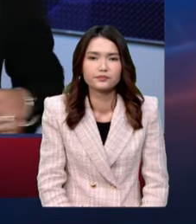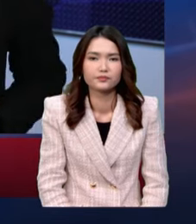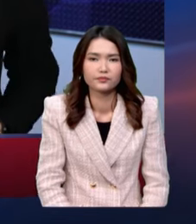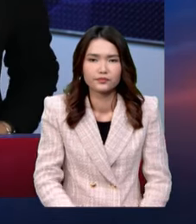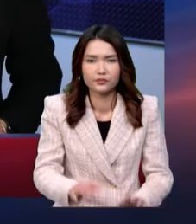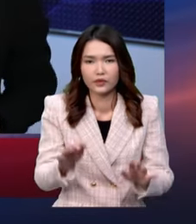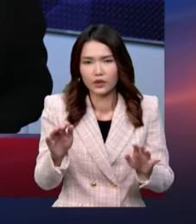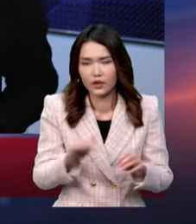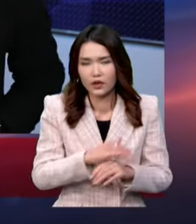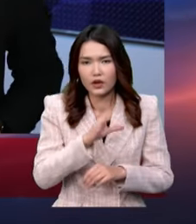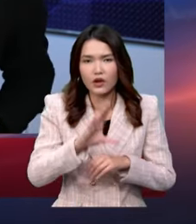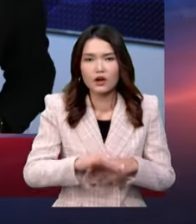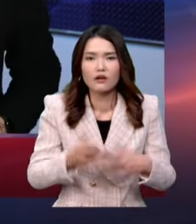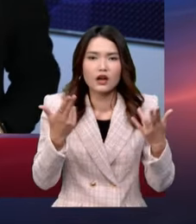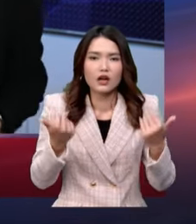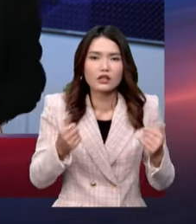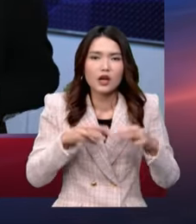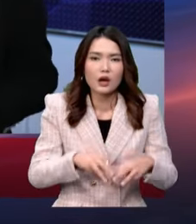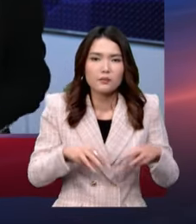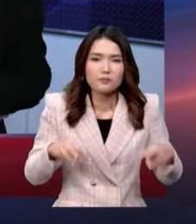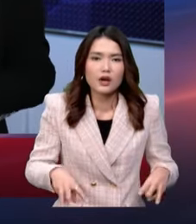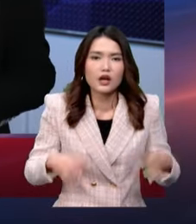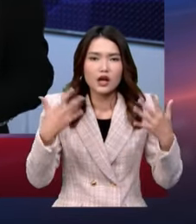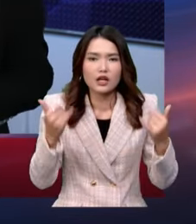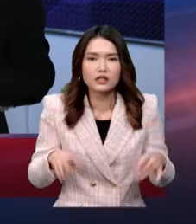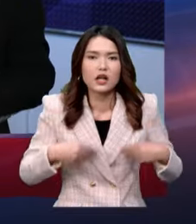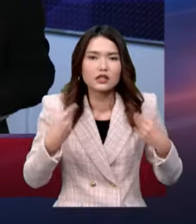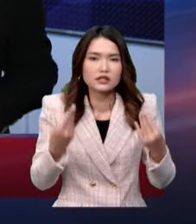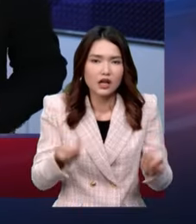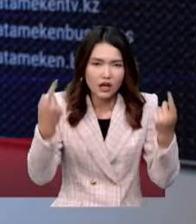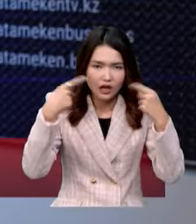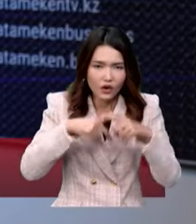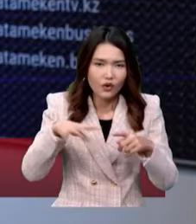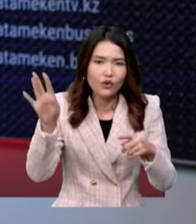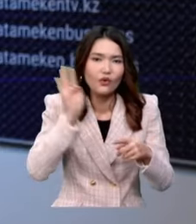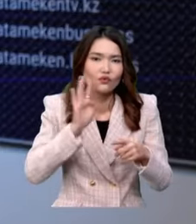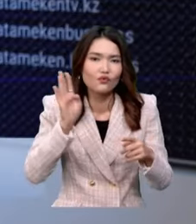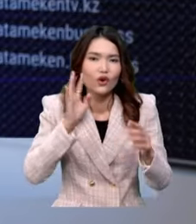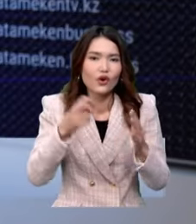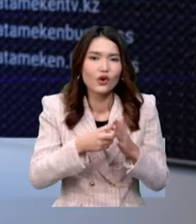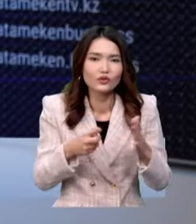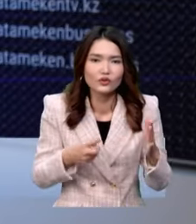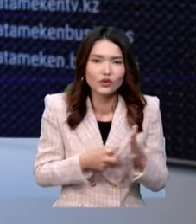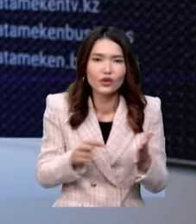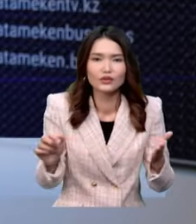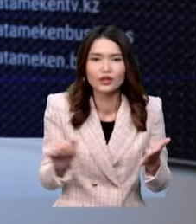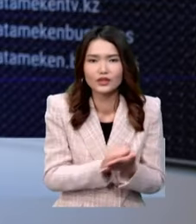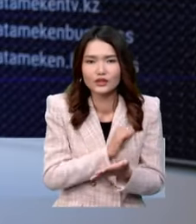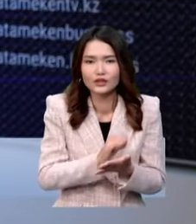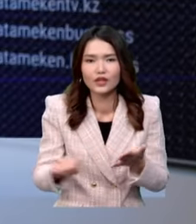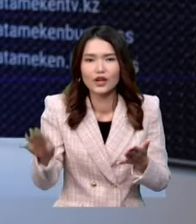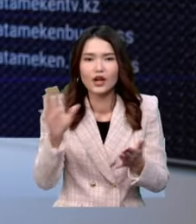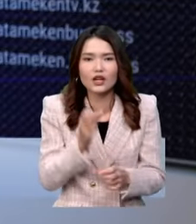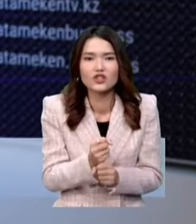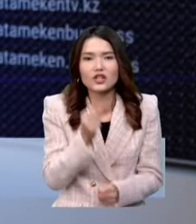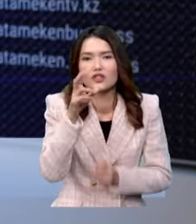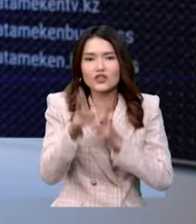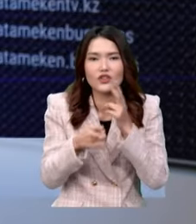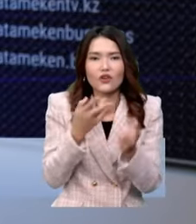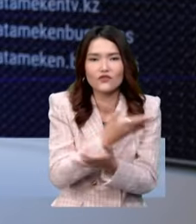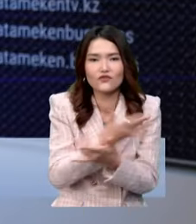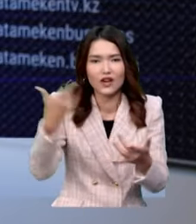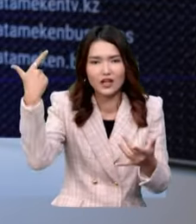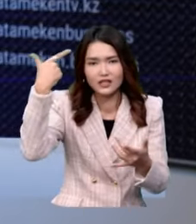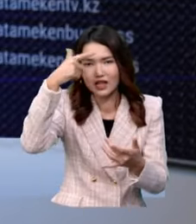Добрый вечер, Марат. Да, мажилисменам сегодня представили проект водного кодекса. Ну, документ подвергся жесткой критике. По